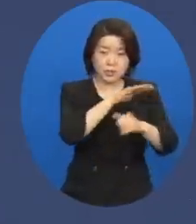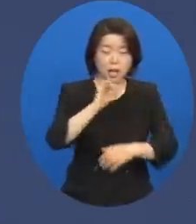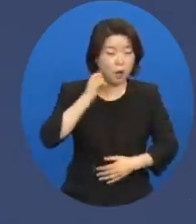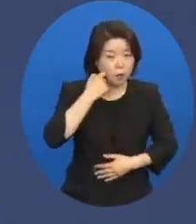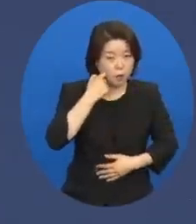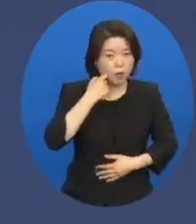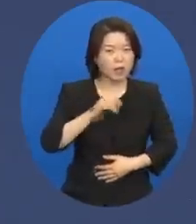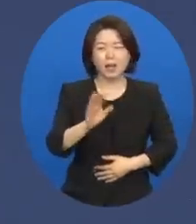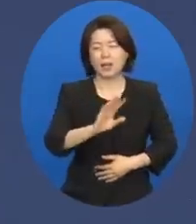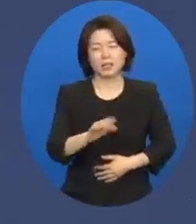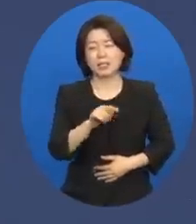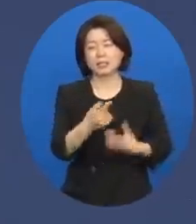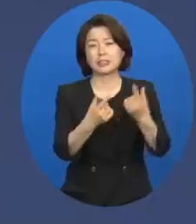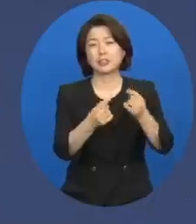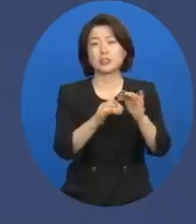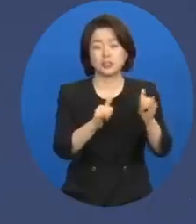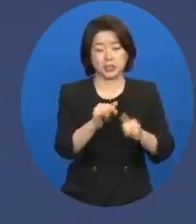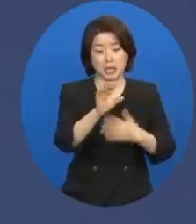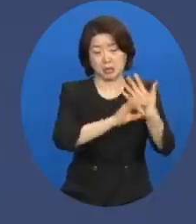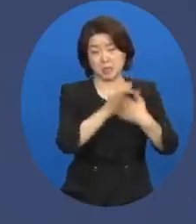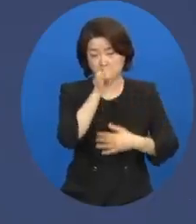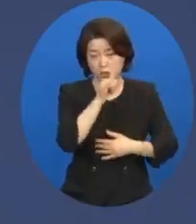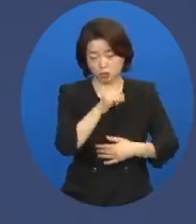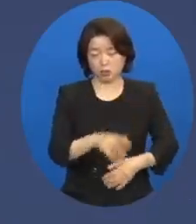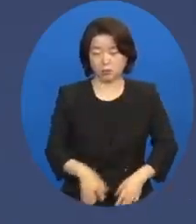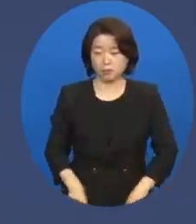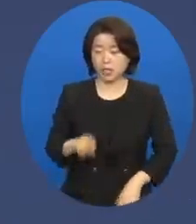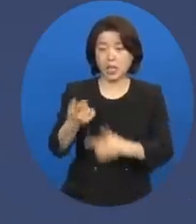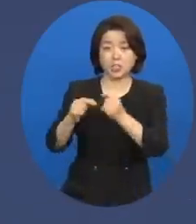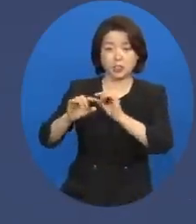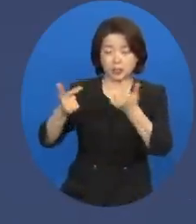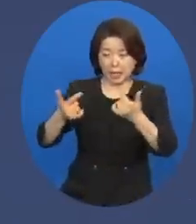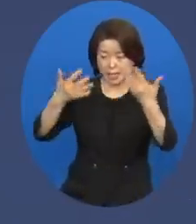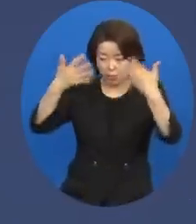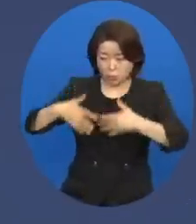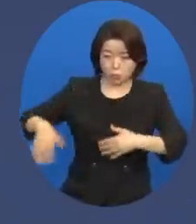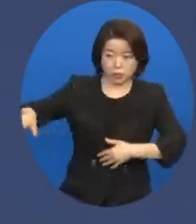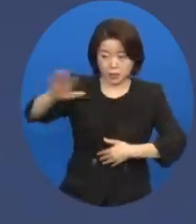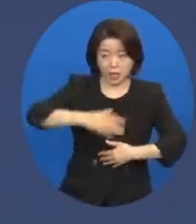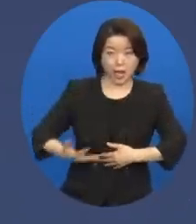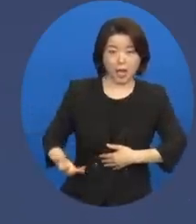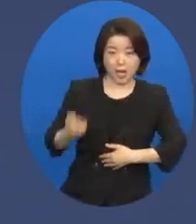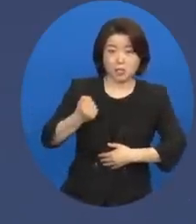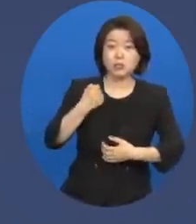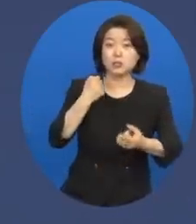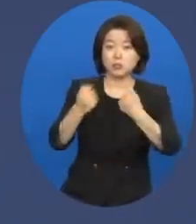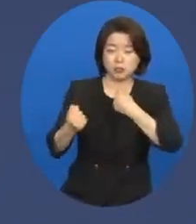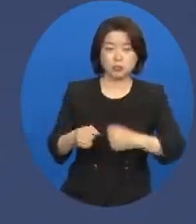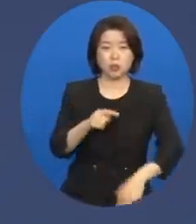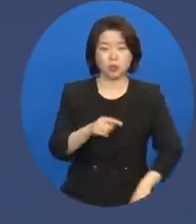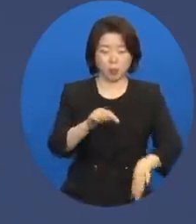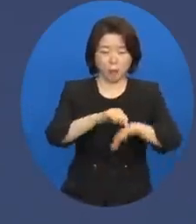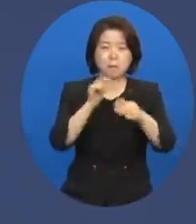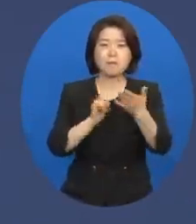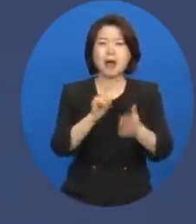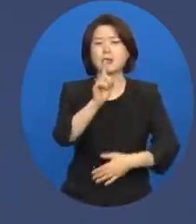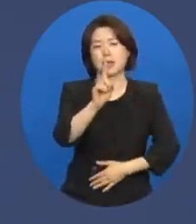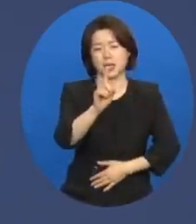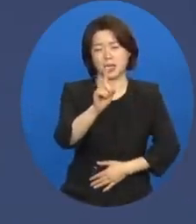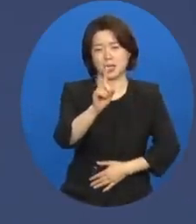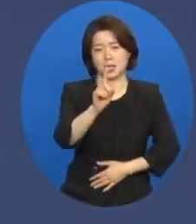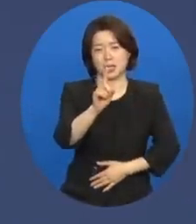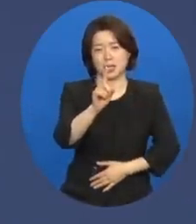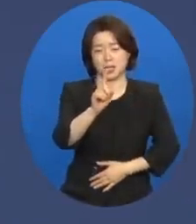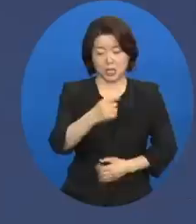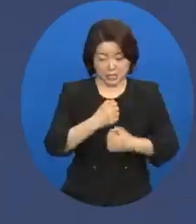어려워서요? 그런 사람은 그렇다고 핑계를 대지만 그렇지 않은 조건을 다 가졌는데도 이거 하나, 마음 하나